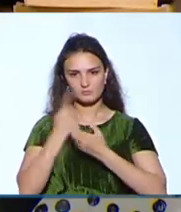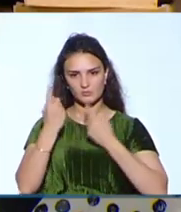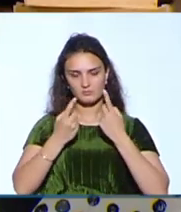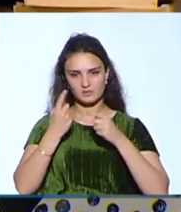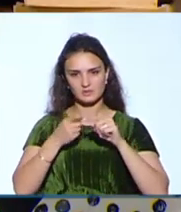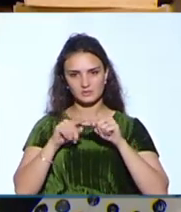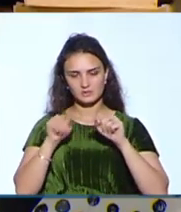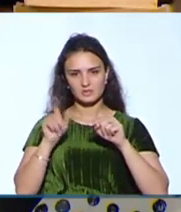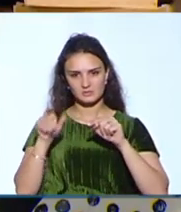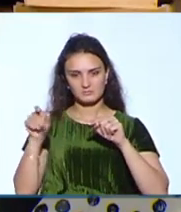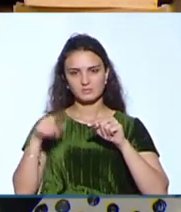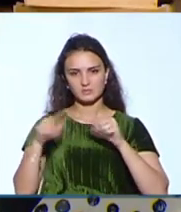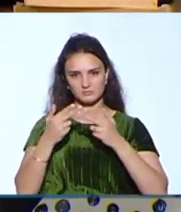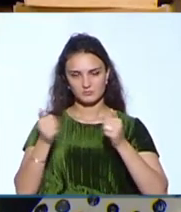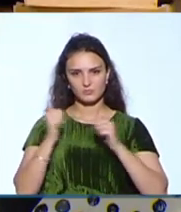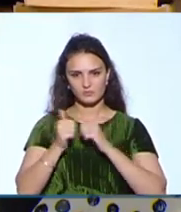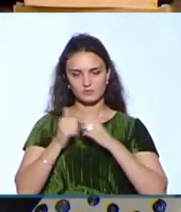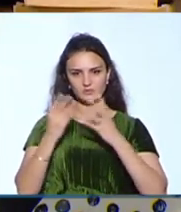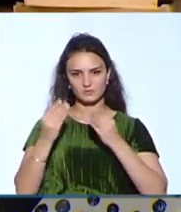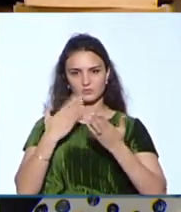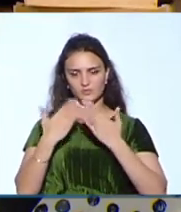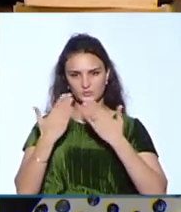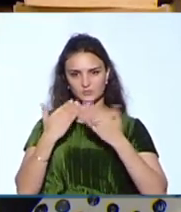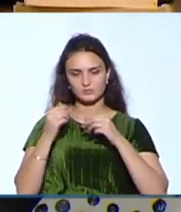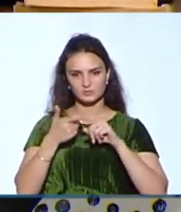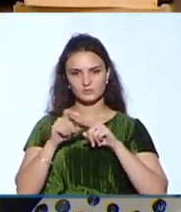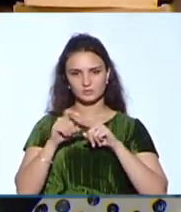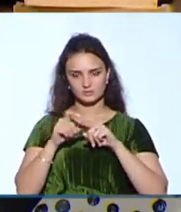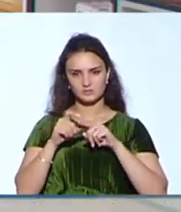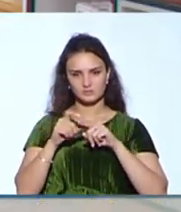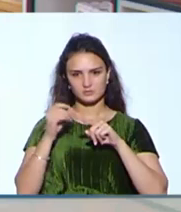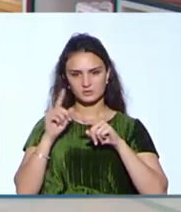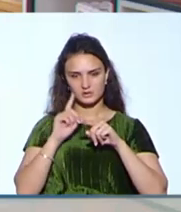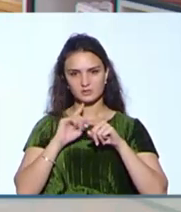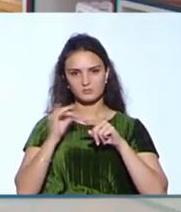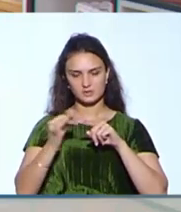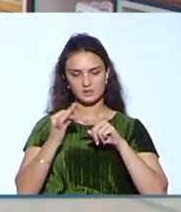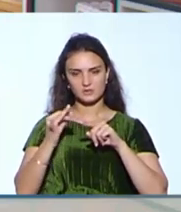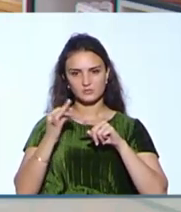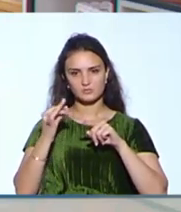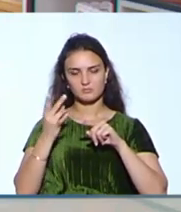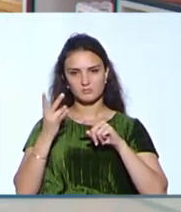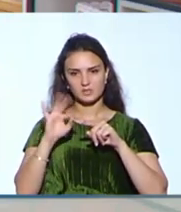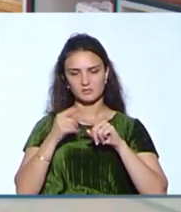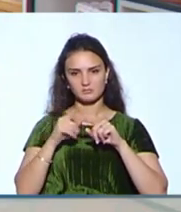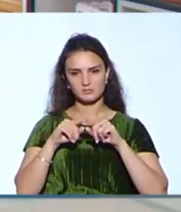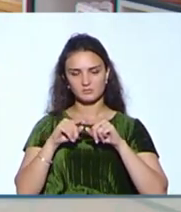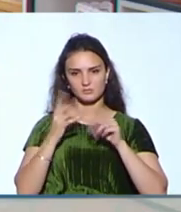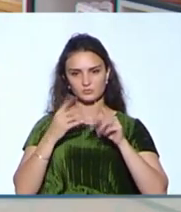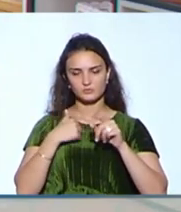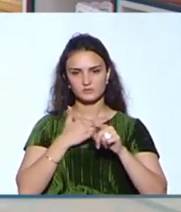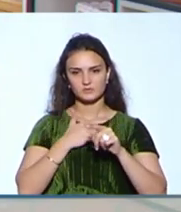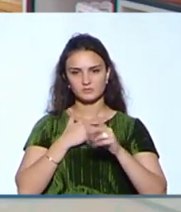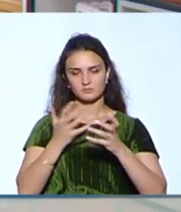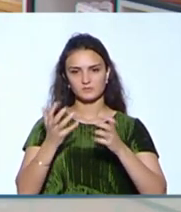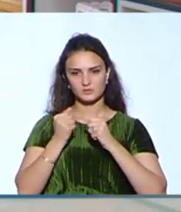ინფორმაციას. ასეთ ადამიანებთან, რა თქმა უნდა, ყოველდღიური კონტაქტი და საუბარი ძალიან სასიამოვნოა, თუმცა თუ ჩვენ გვინდა